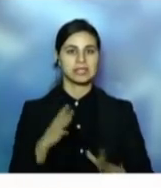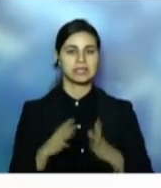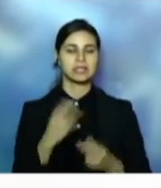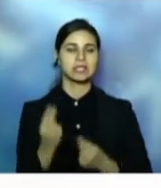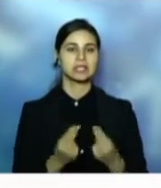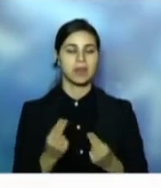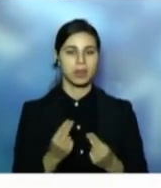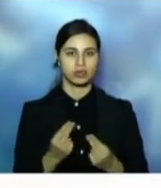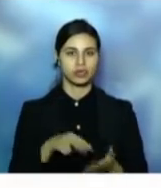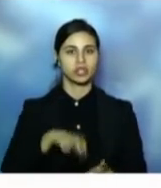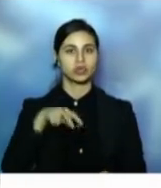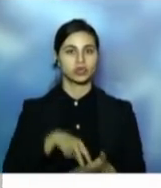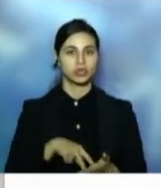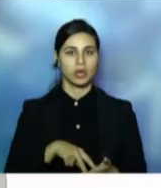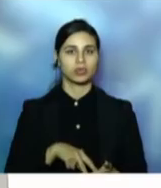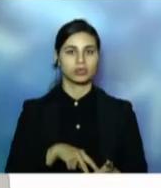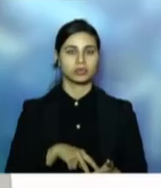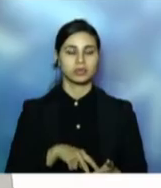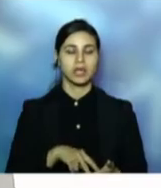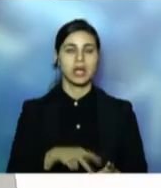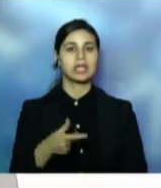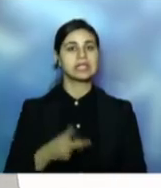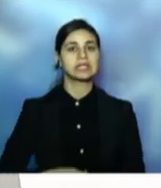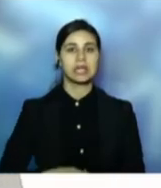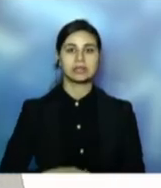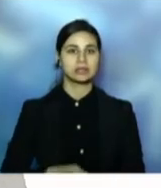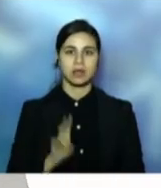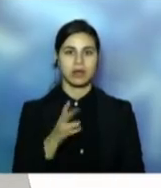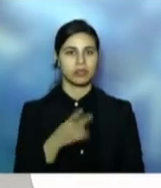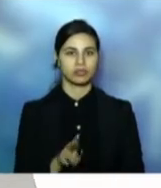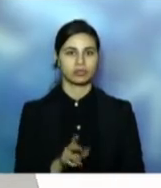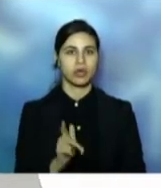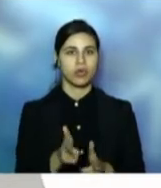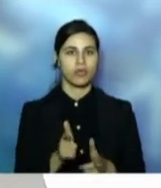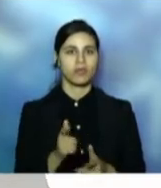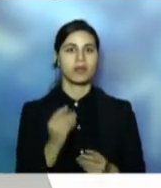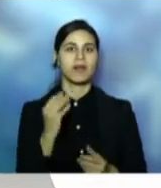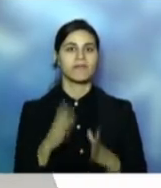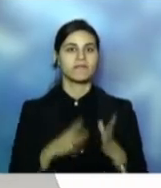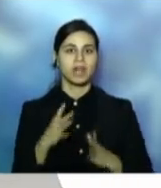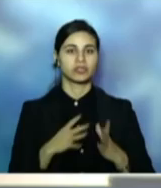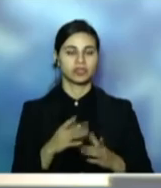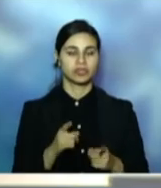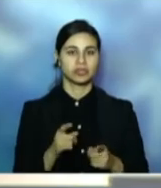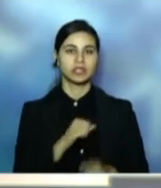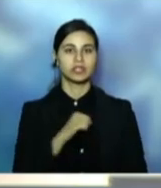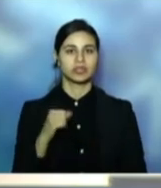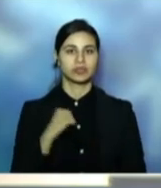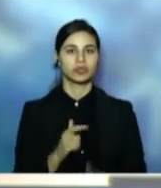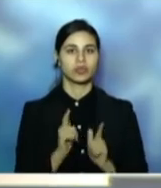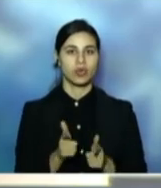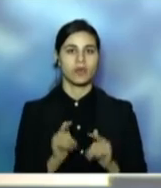ითამაშოს იხტუნაოს? კი ბატონო, და ინექციასაც ავაშორებთ, ინექციასაც ავაშორებთ და უფრო